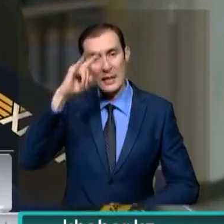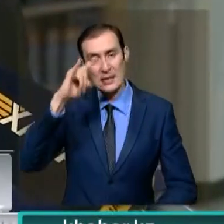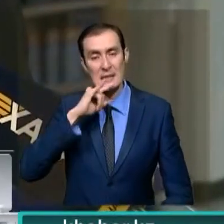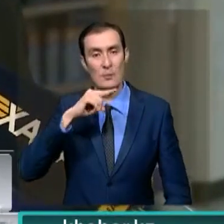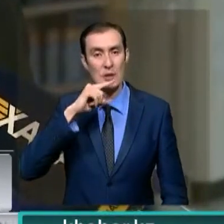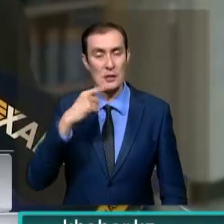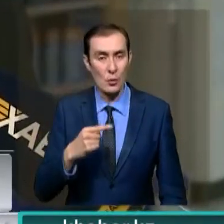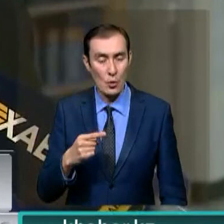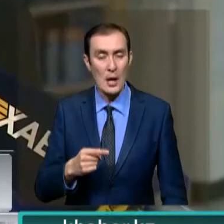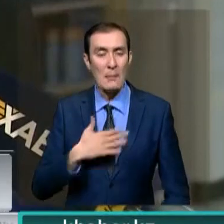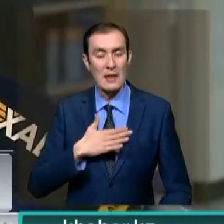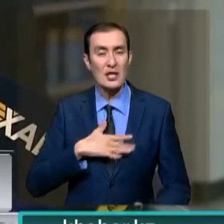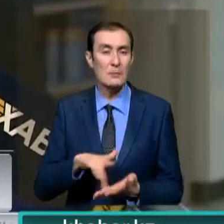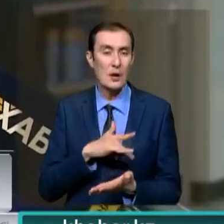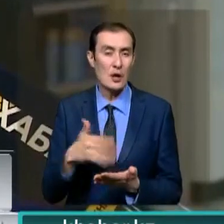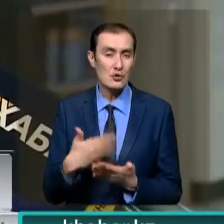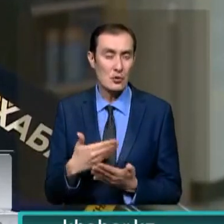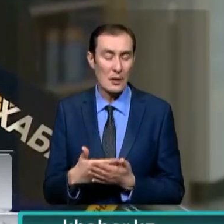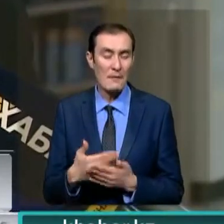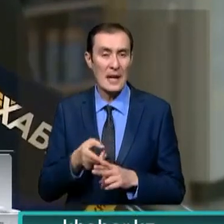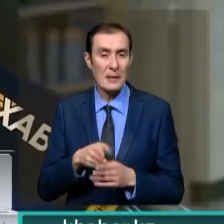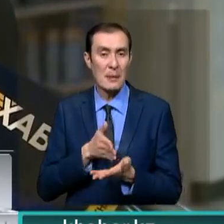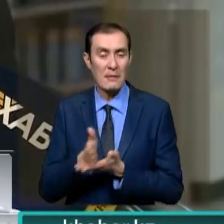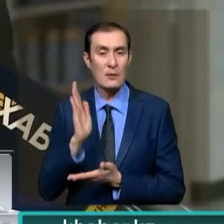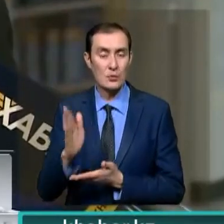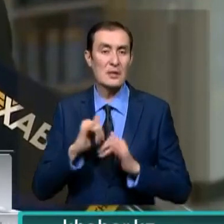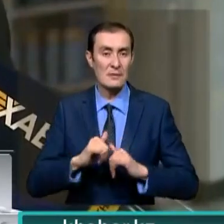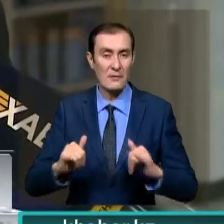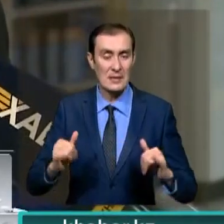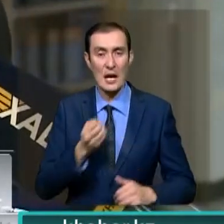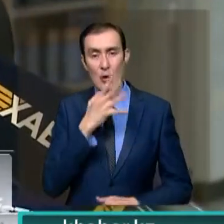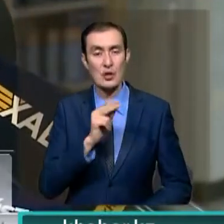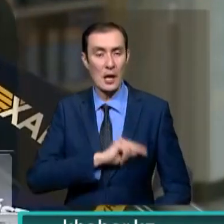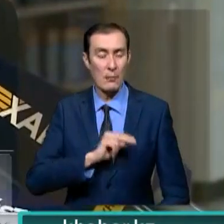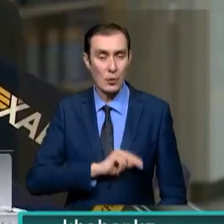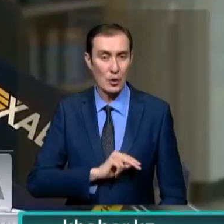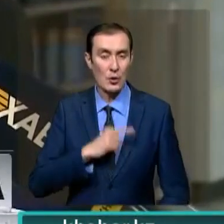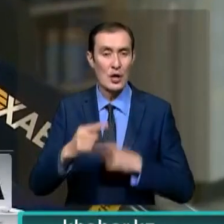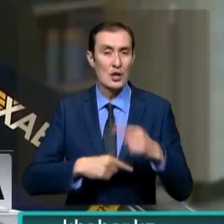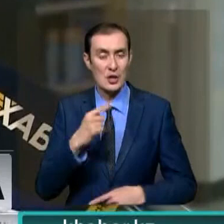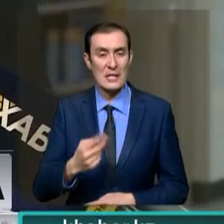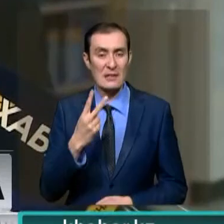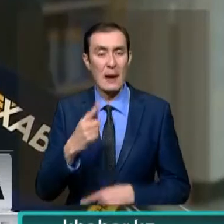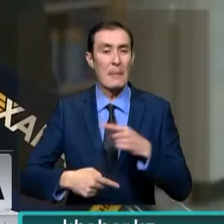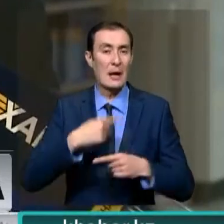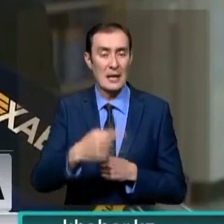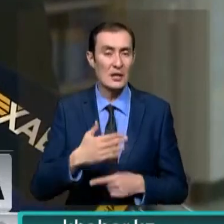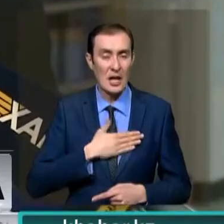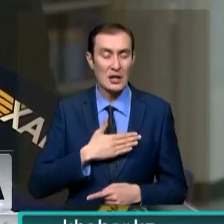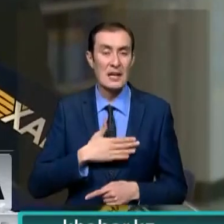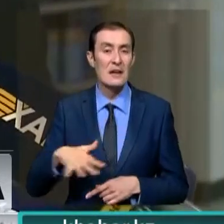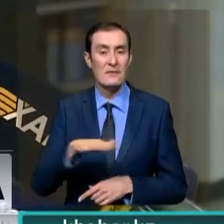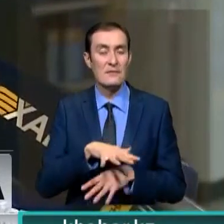языку по нашим расчетам если в этом направлении будет проводиться хорошая работа то через пару поколений все наши